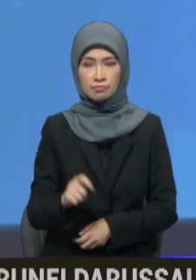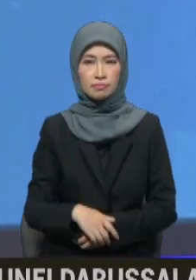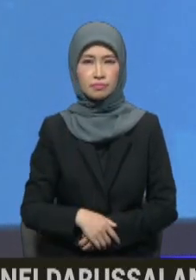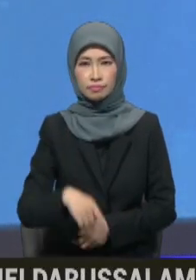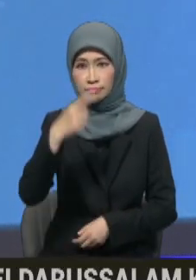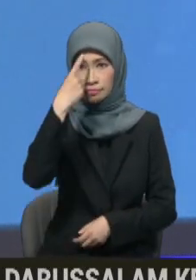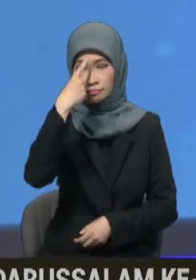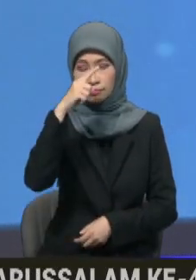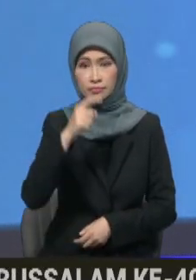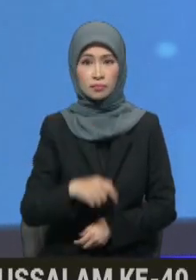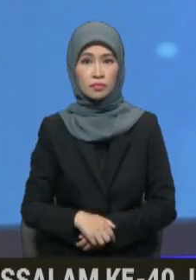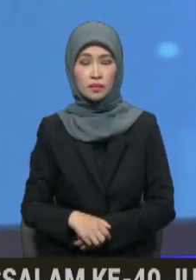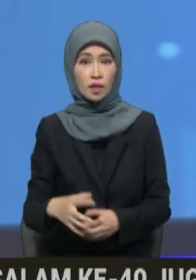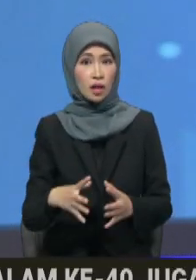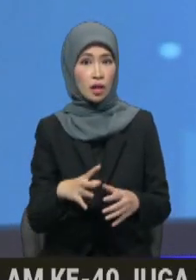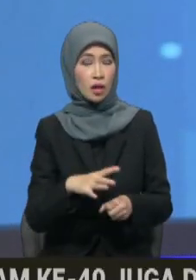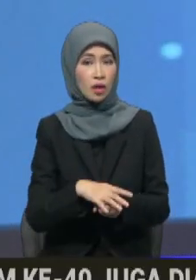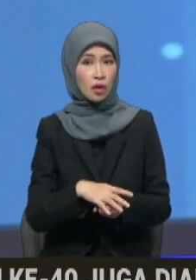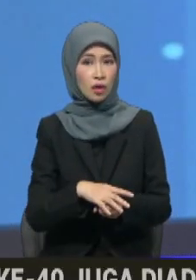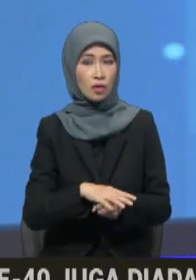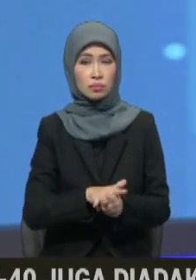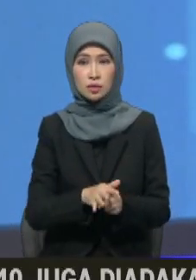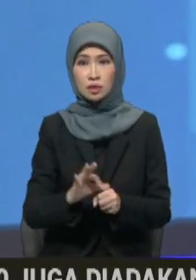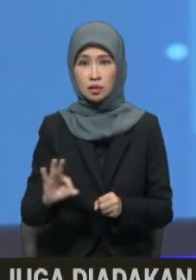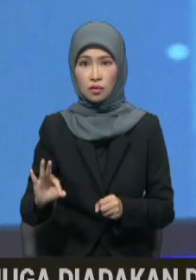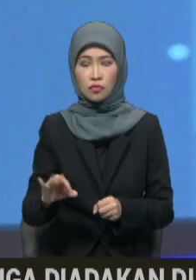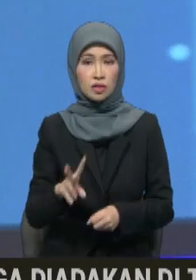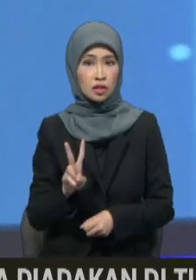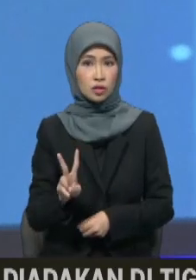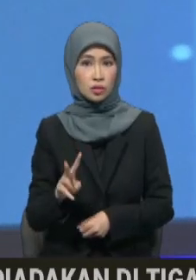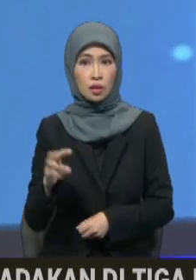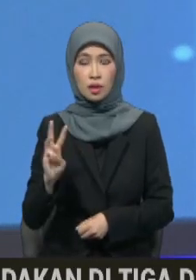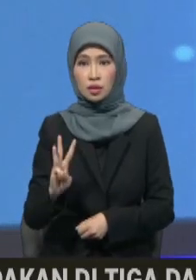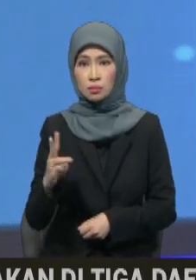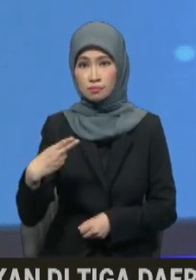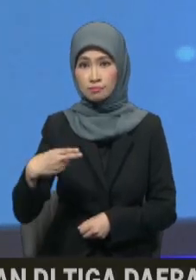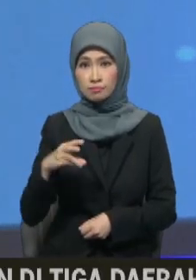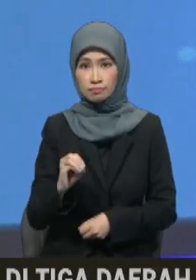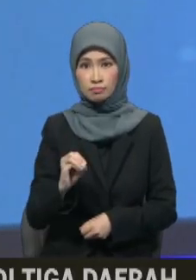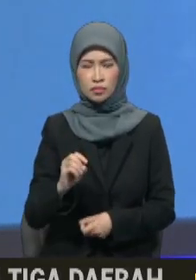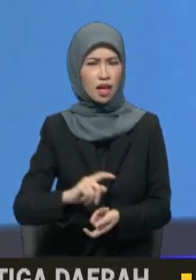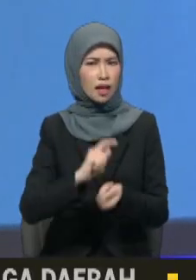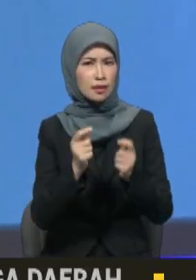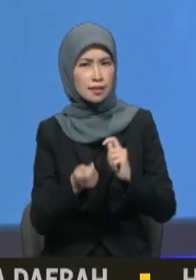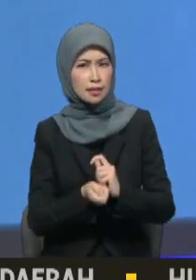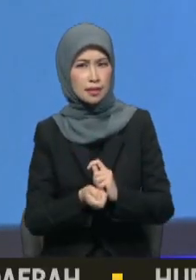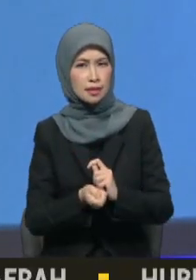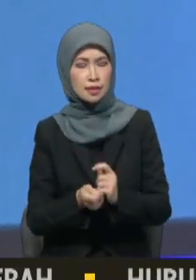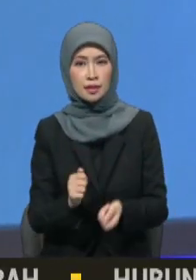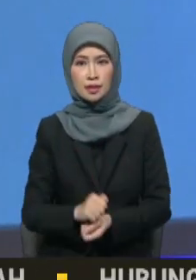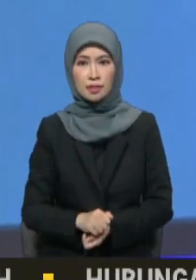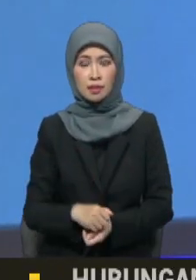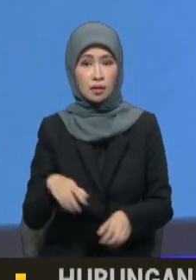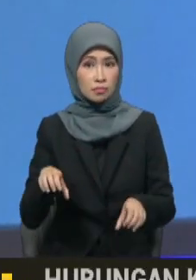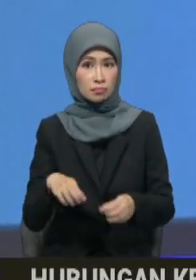virus SARS covid2 berpandukan saranan pertubuhan kesihatan sedunia Who perubahan garis panduan penggunaan art